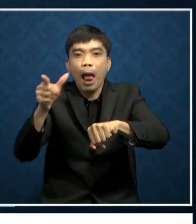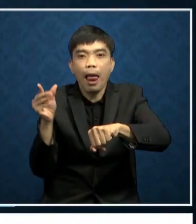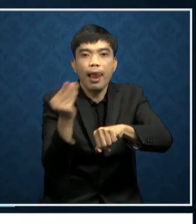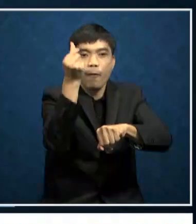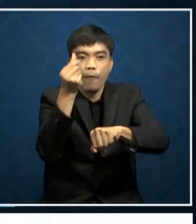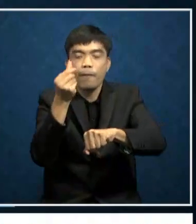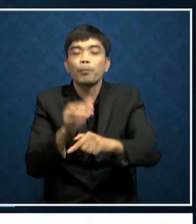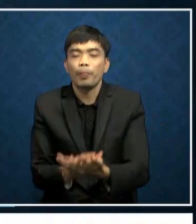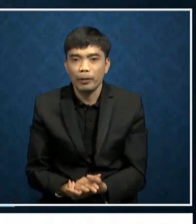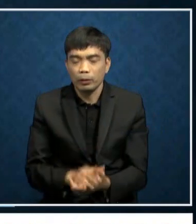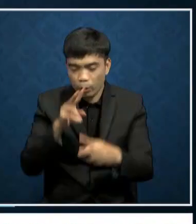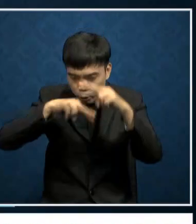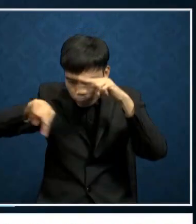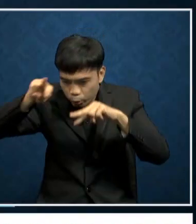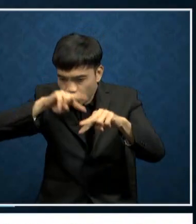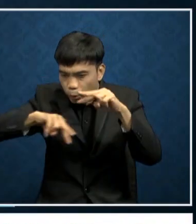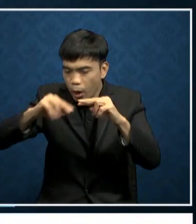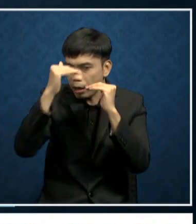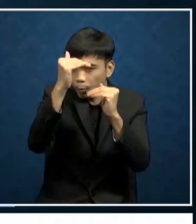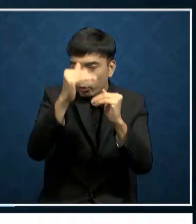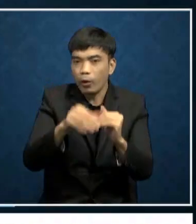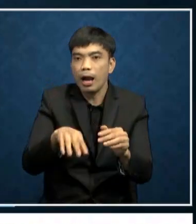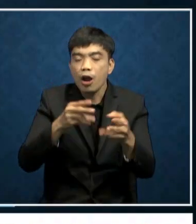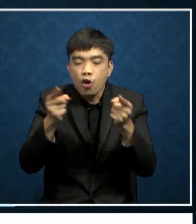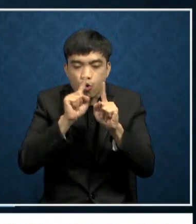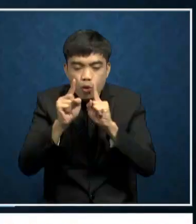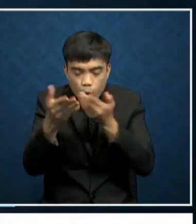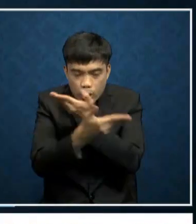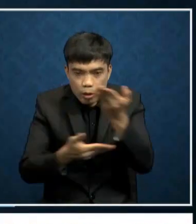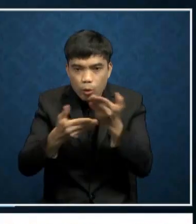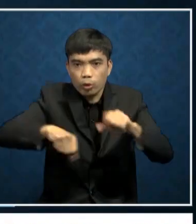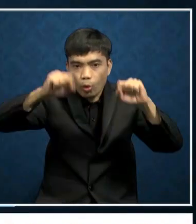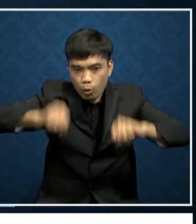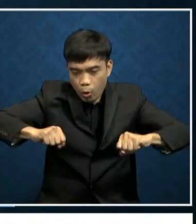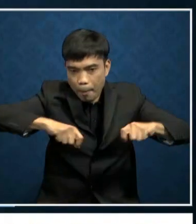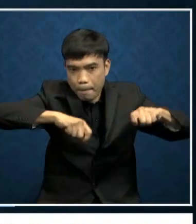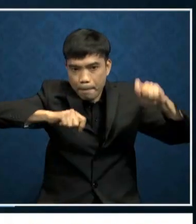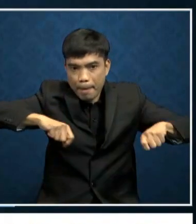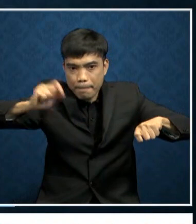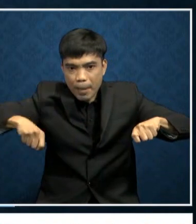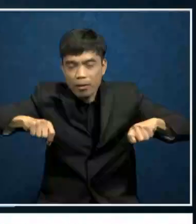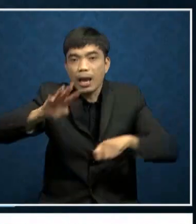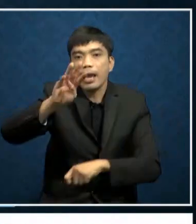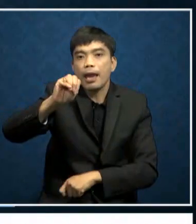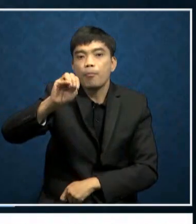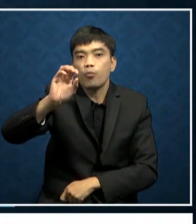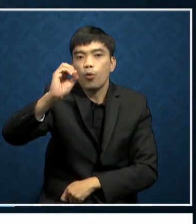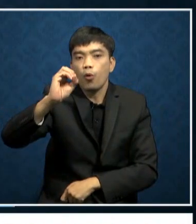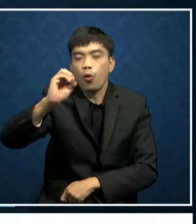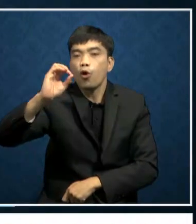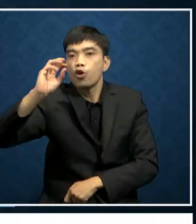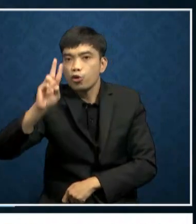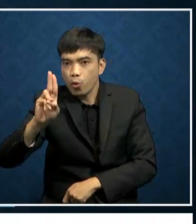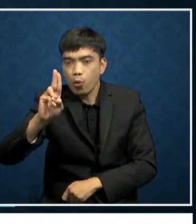มีการทบทวนนะครับแล้วมีการจัดทำ M 2ฉบับคือ Mในเรื่องของแนวทางขั้นตอนการอนุญาตปลูกสร้าง